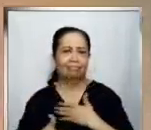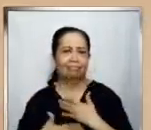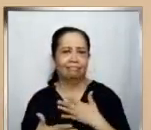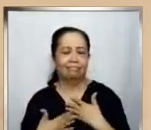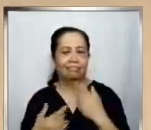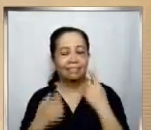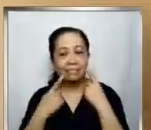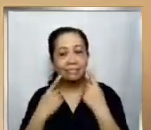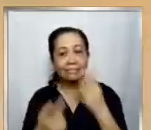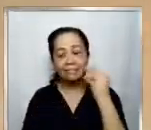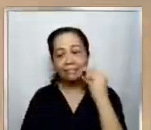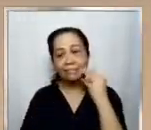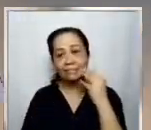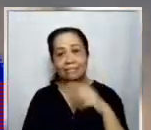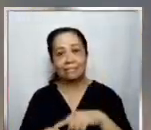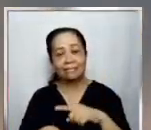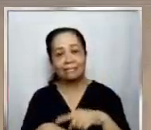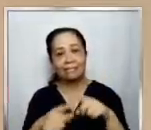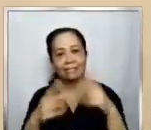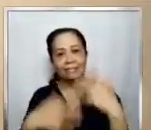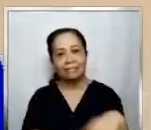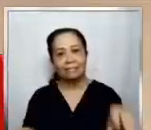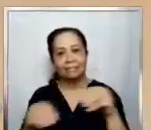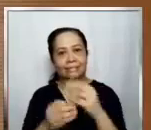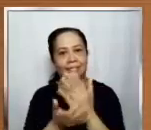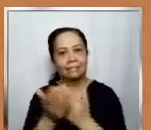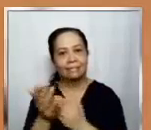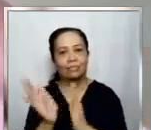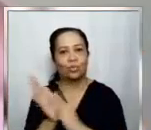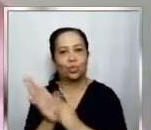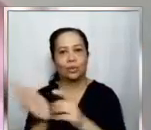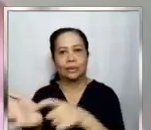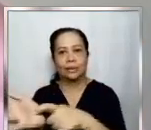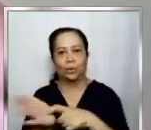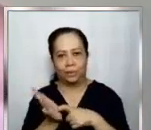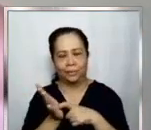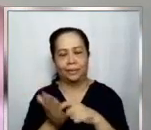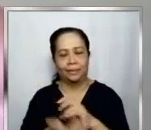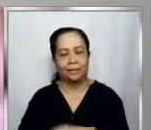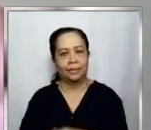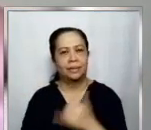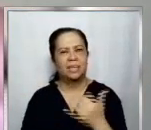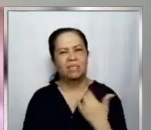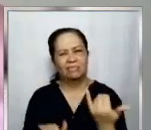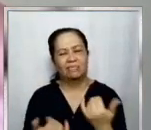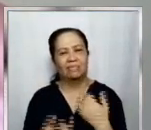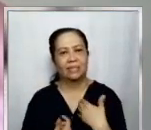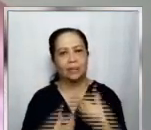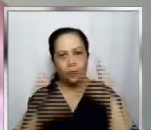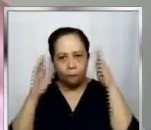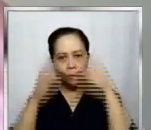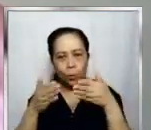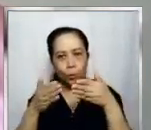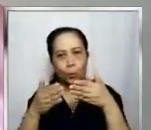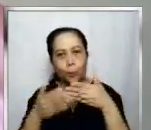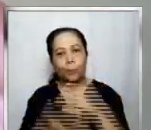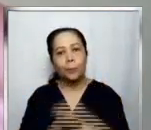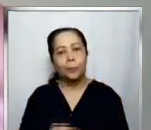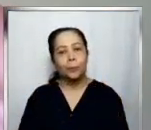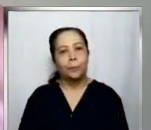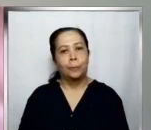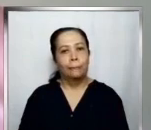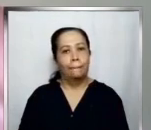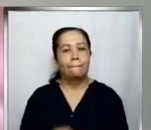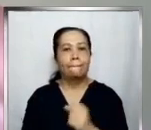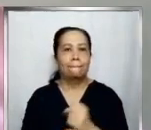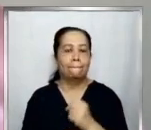ang oras para tapusin ang ilang school requirements. Ngayon, I'm just so focused on making the